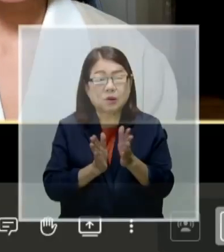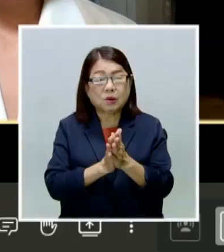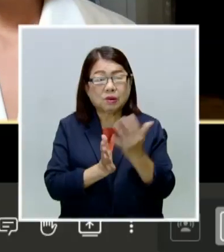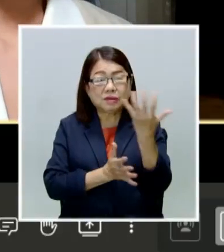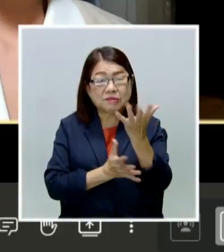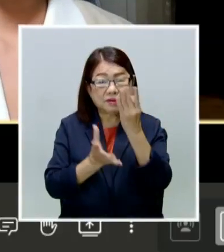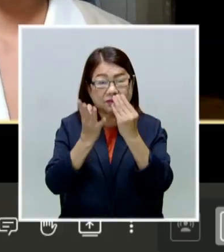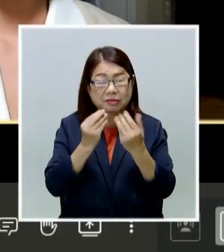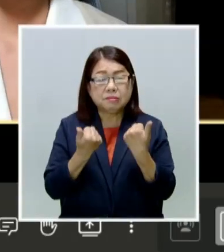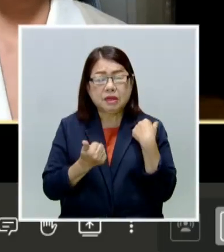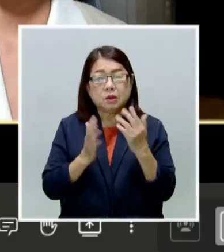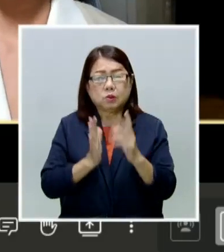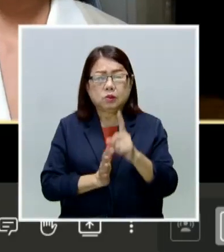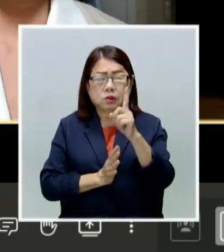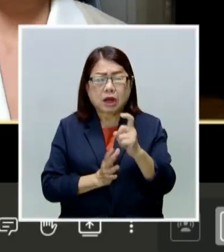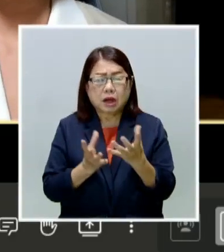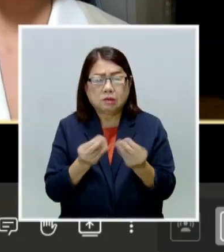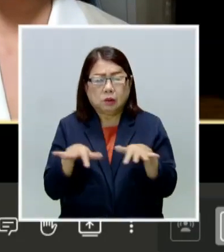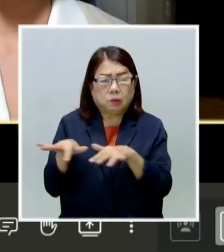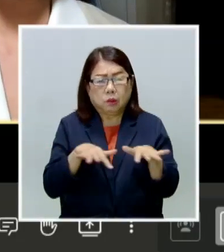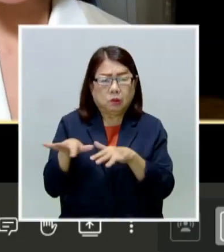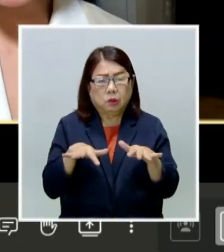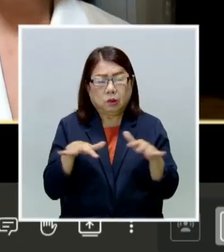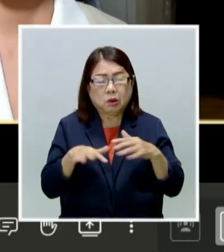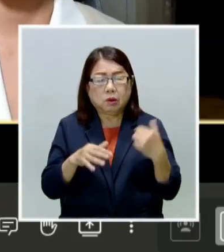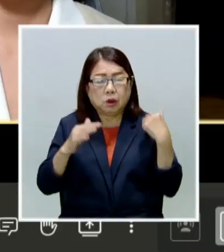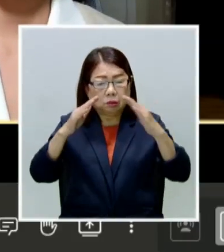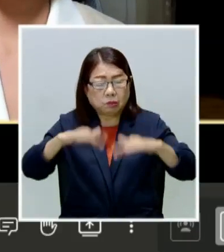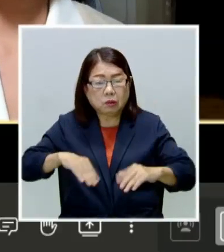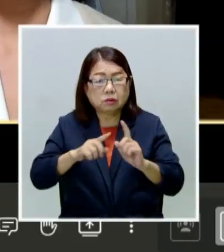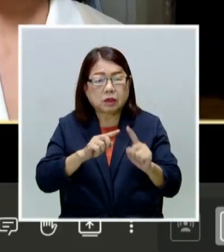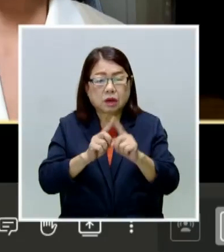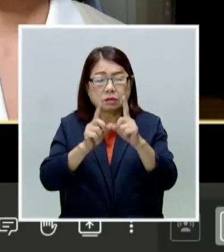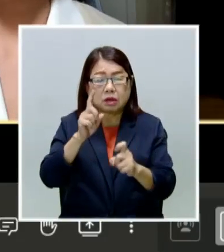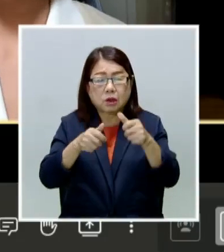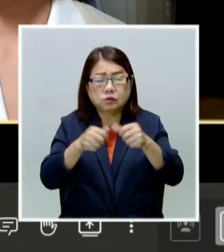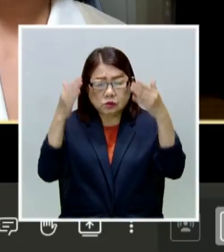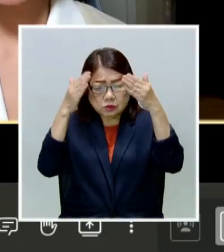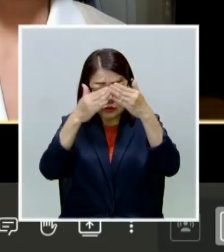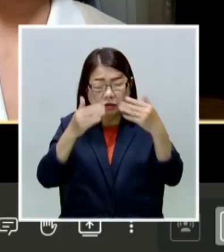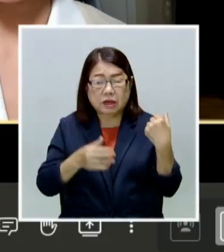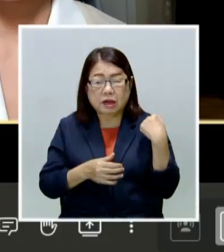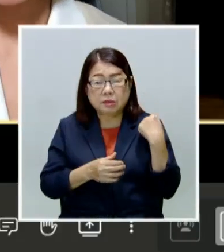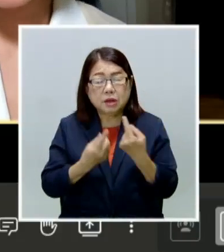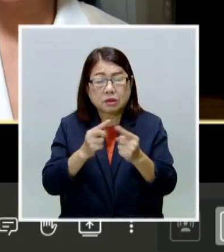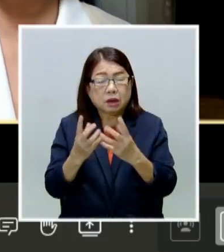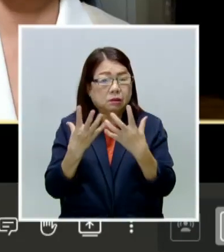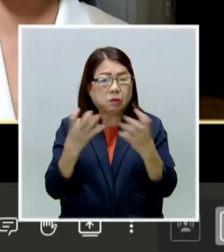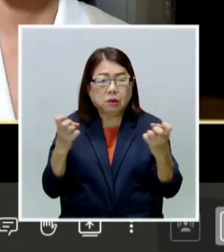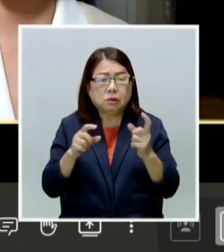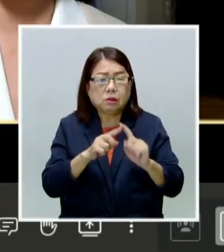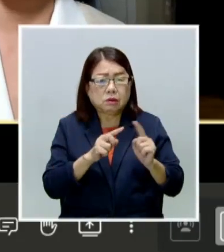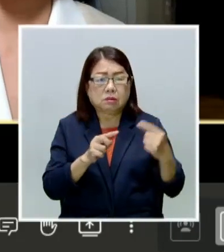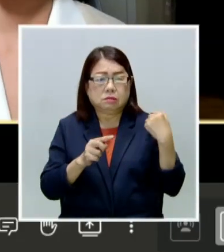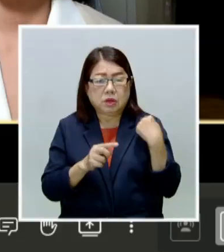คะยอดผู้เสียชีวิตจากเหตุแผ่นดินไหวที่อินโดนีเซียตอนนี้ก็เพิ่มขึ้นอย่างต่อเนื่องนะคะขณะที่ความเสียหายด้านต่างๆก็เพิ่มขึ้นเช่น